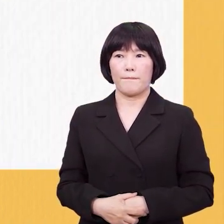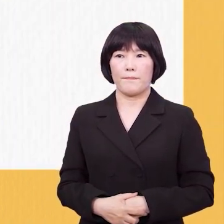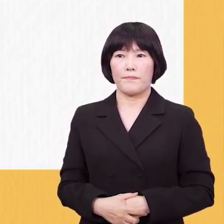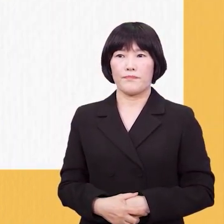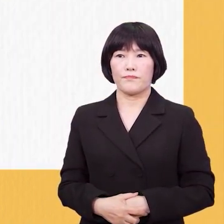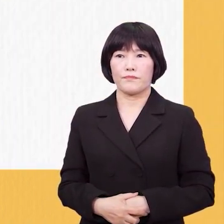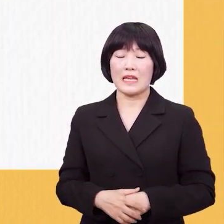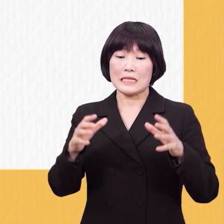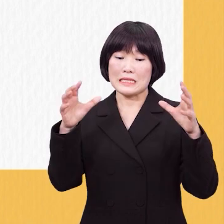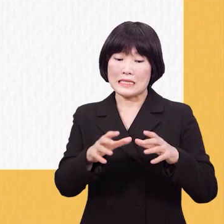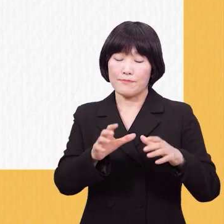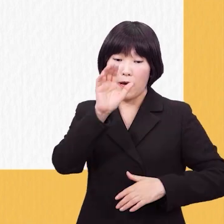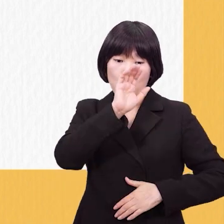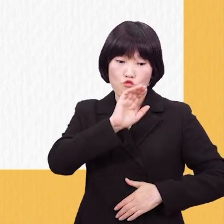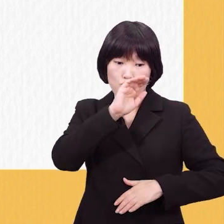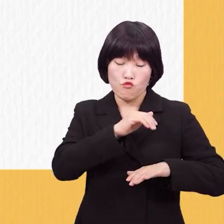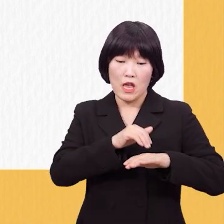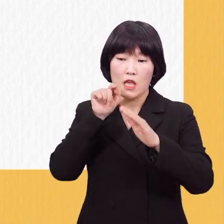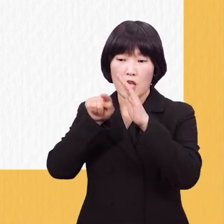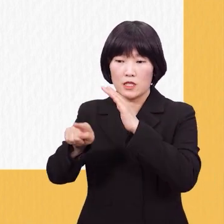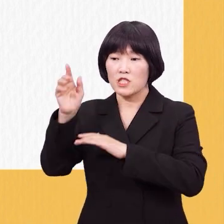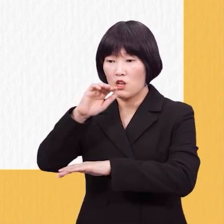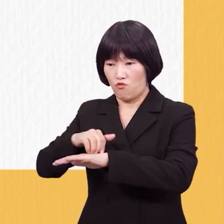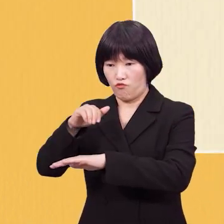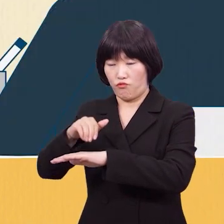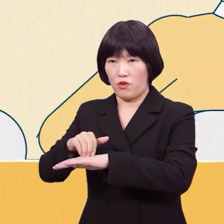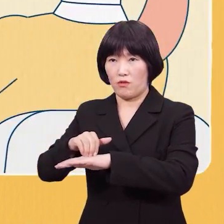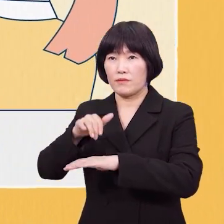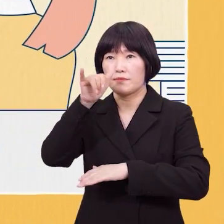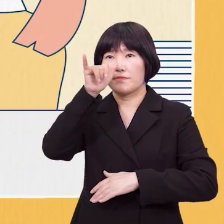집합훈련 및 현장훈련을 실시합니다.